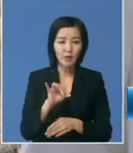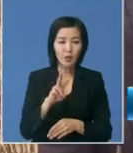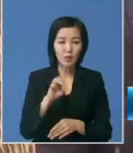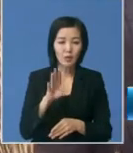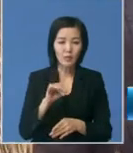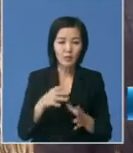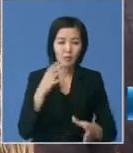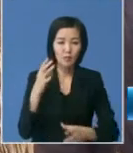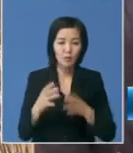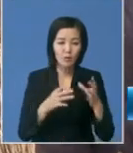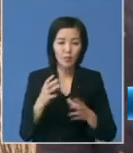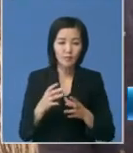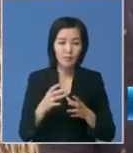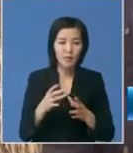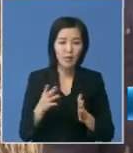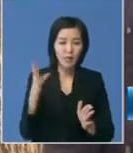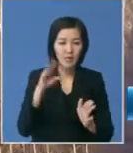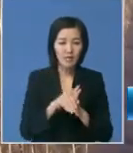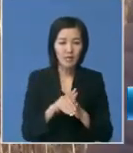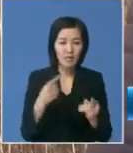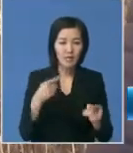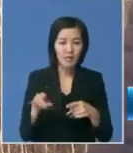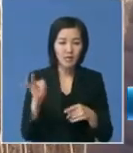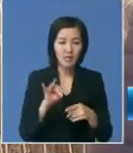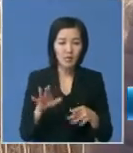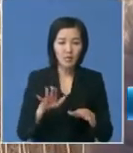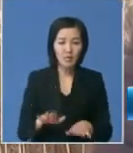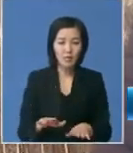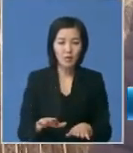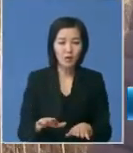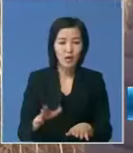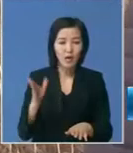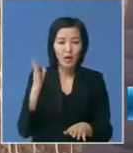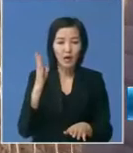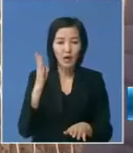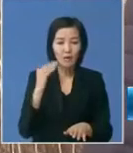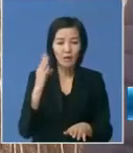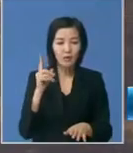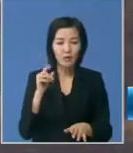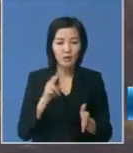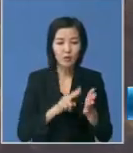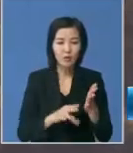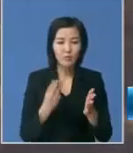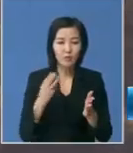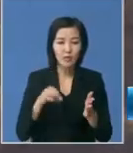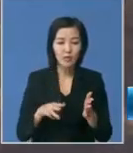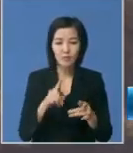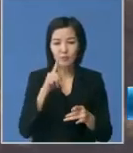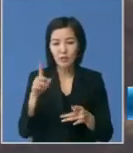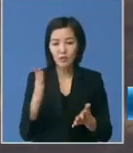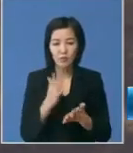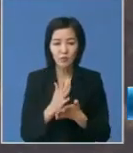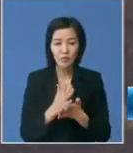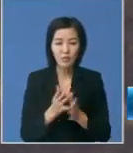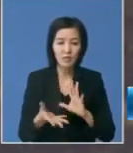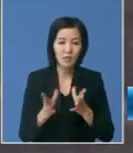бүкіл әлемдік мұралар тізіміне енген ерекше тарихи орын. Алматыдан 170 қашықтықта орналасқан. Шатқалдың жалпы